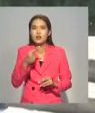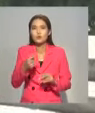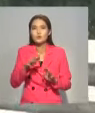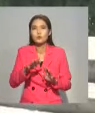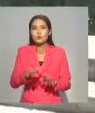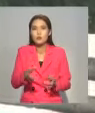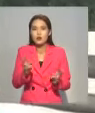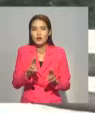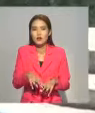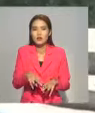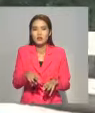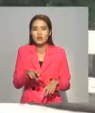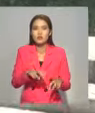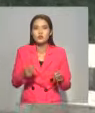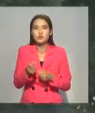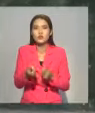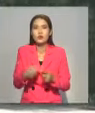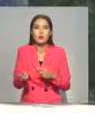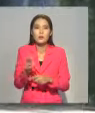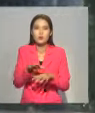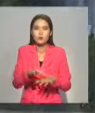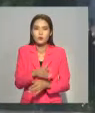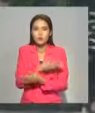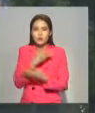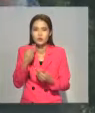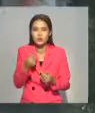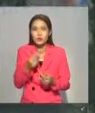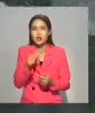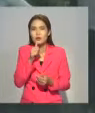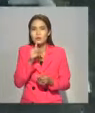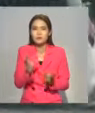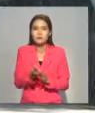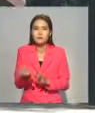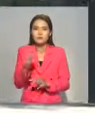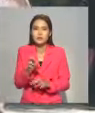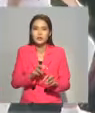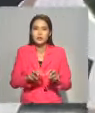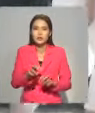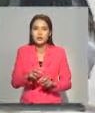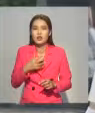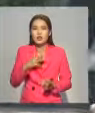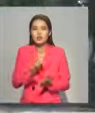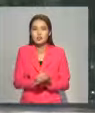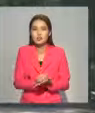минут болды. Жүгіріп келсем уже орнында жоқ. Менімен бірге жүріп көмектесе аласыз ба? Көмектесіп отырмын.